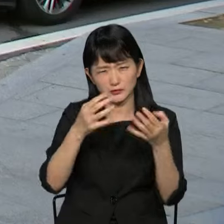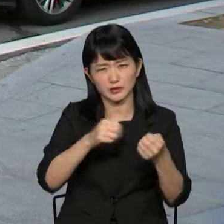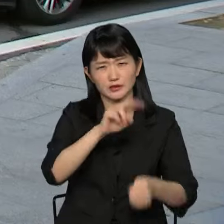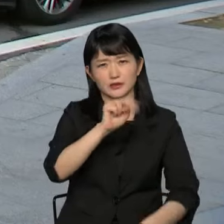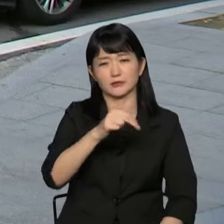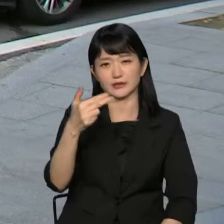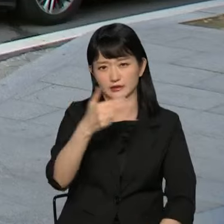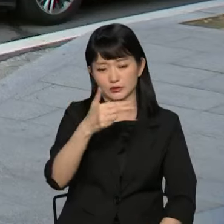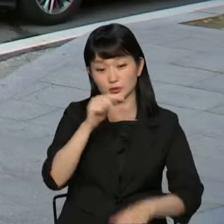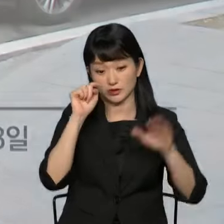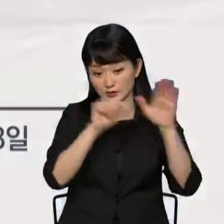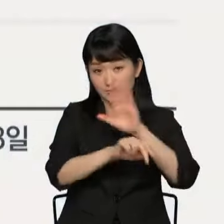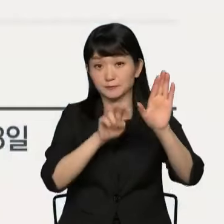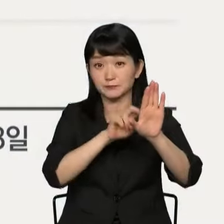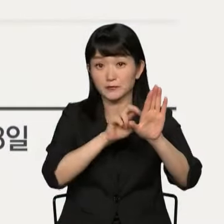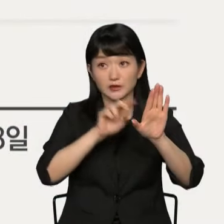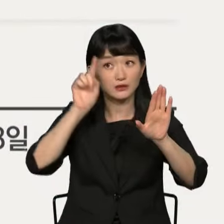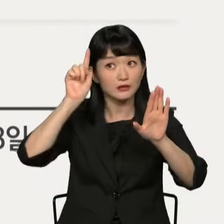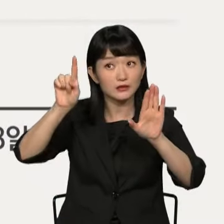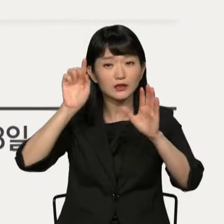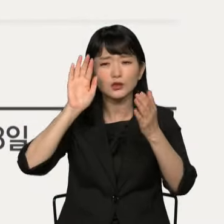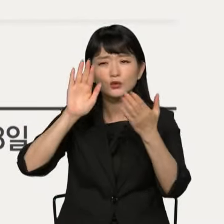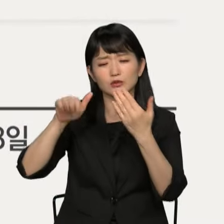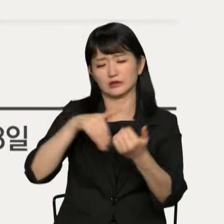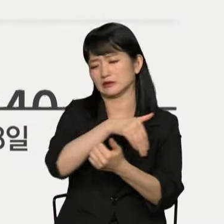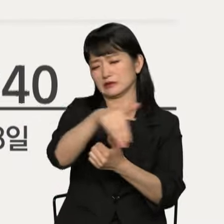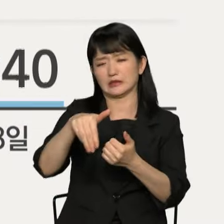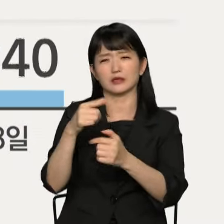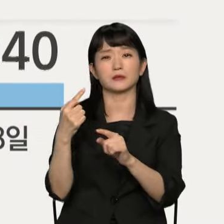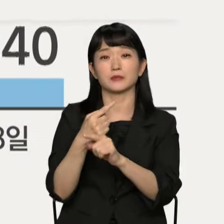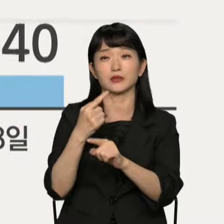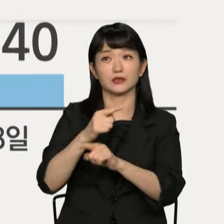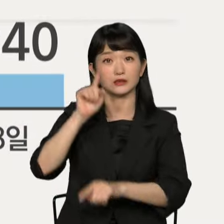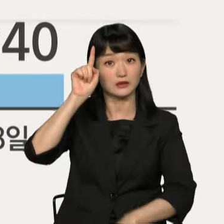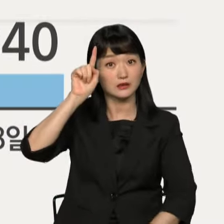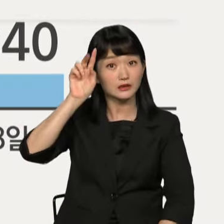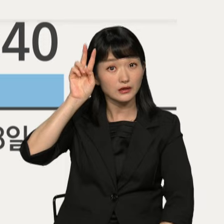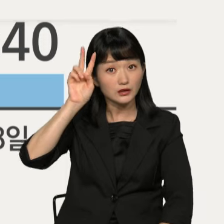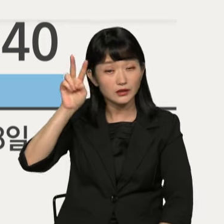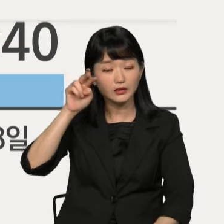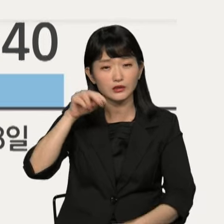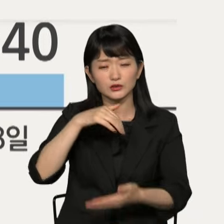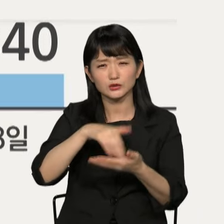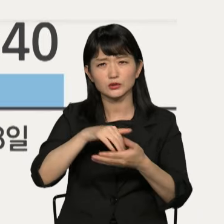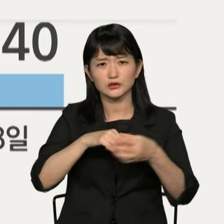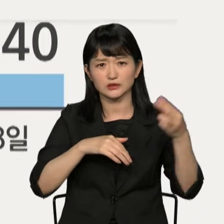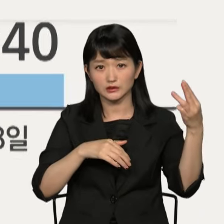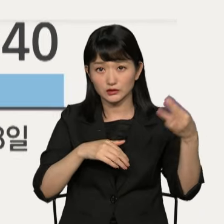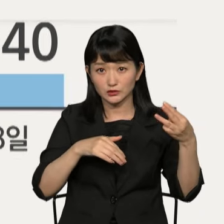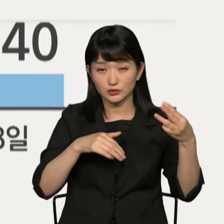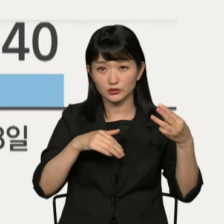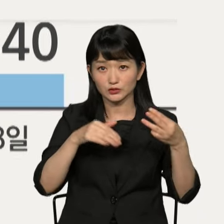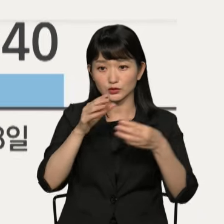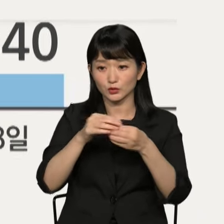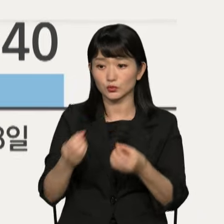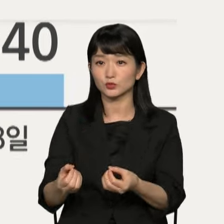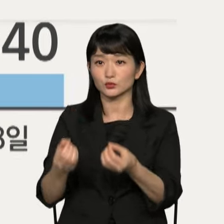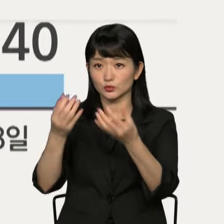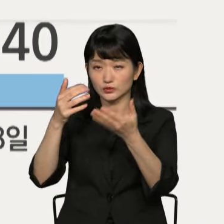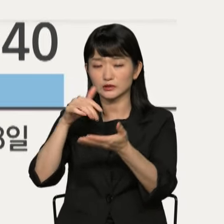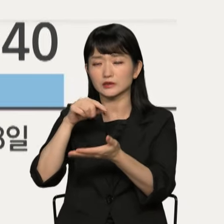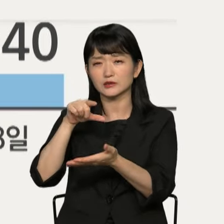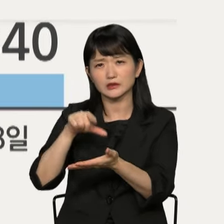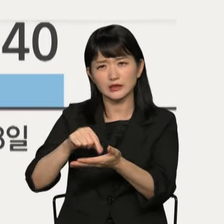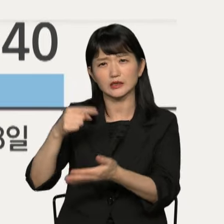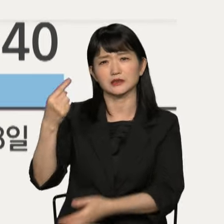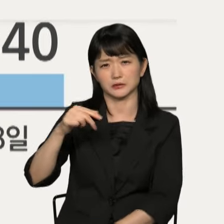받습니다. 하지만 내일 이후로는 상황이 좀 달라집니다. 내일과 모레는 약 3천 곳, 추석 당일에는 약 1,800 곳만